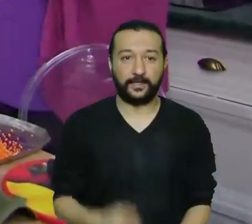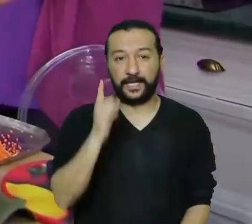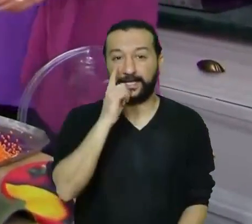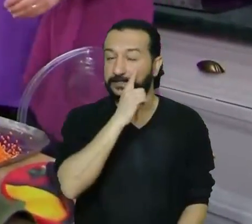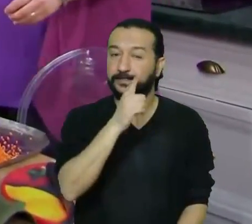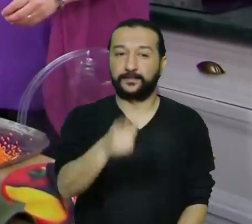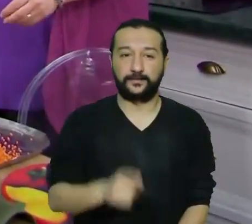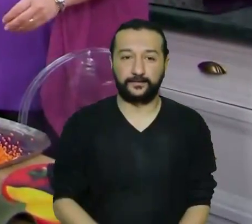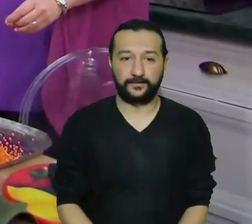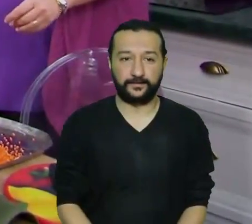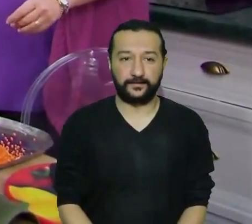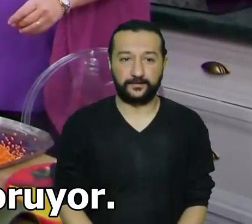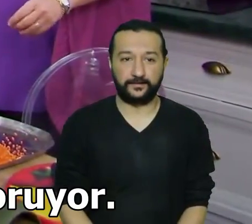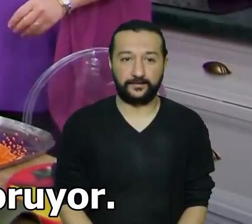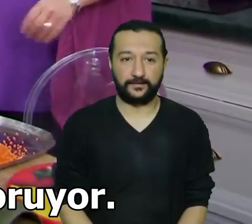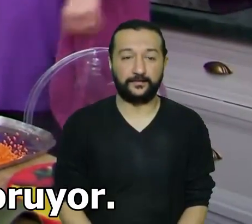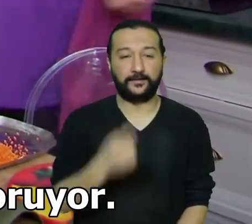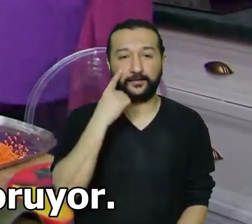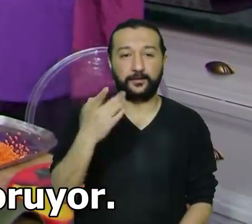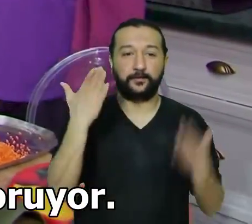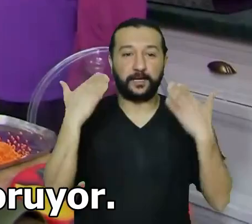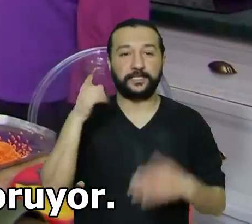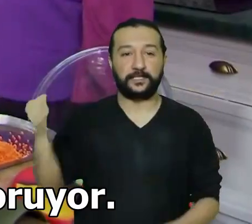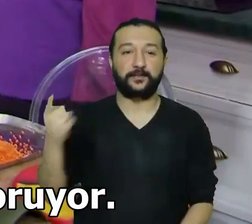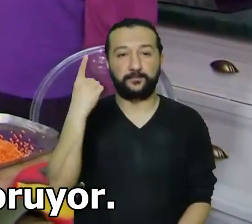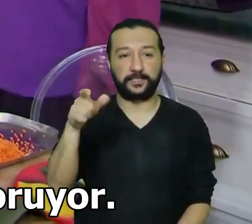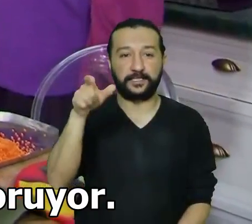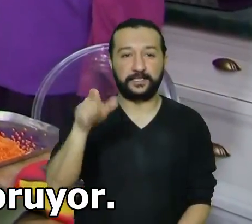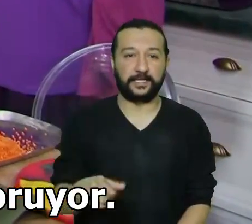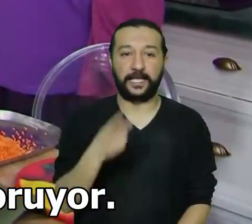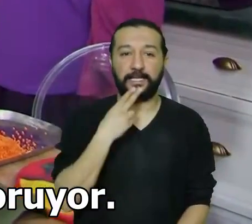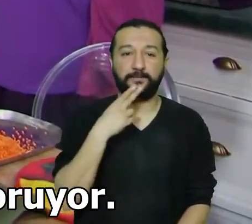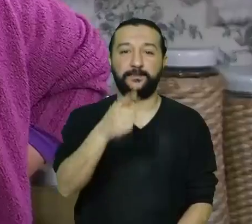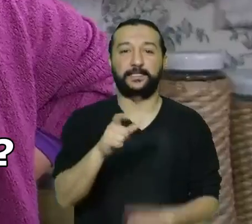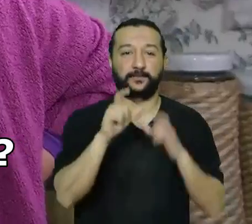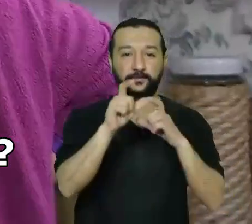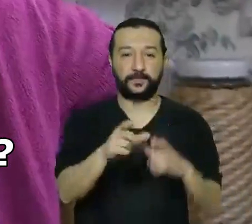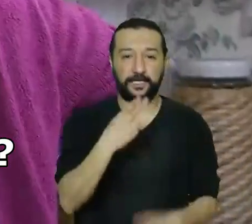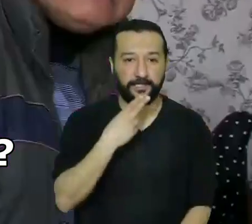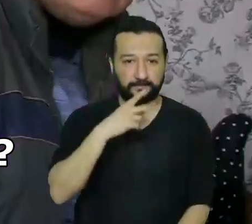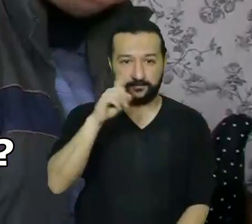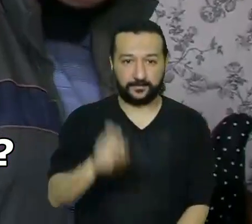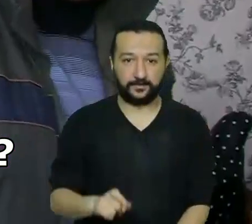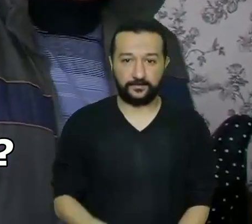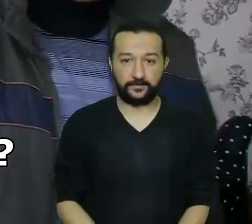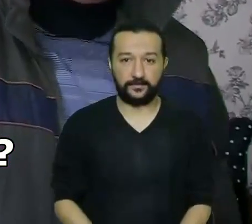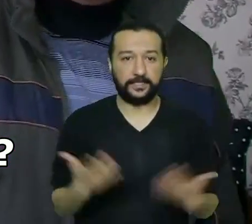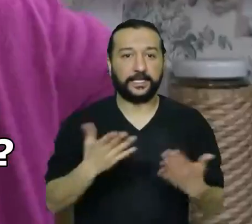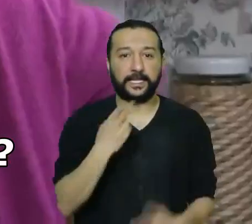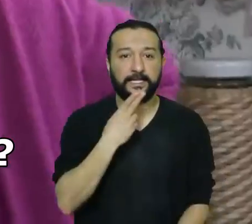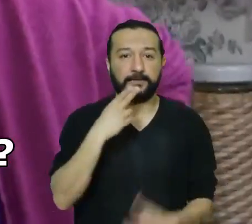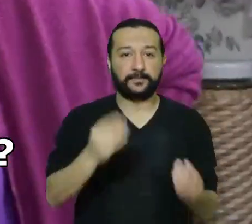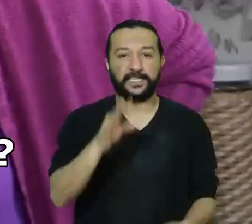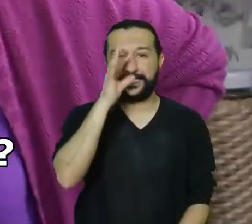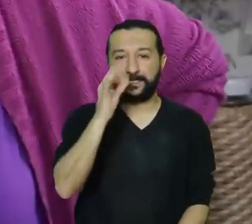Enişte. Ay. Bahçede bir tane hanım seni soruyor. Hanım mı? Ne hanımı